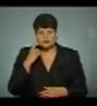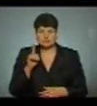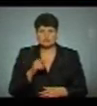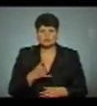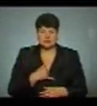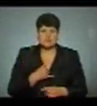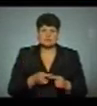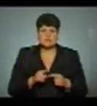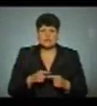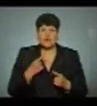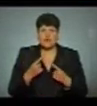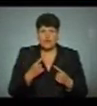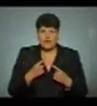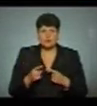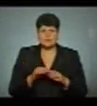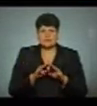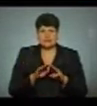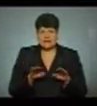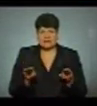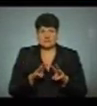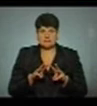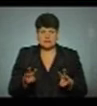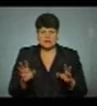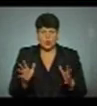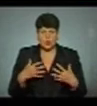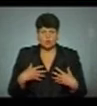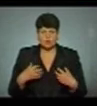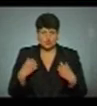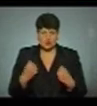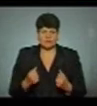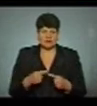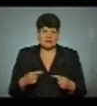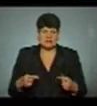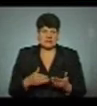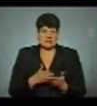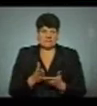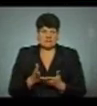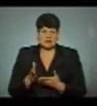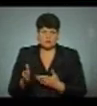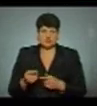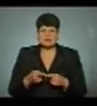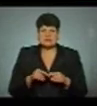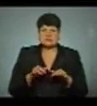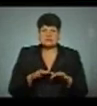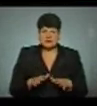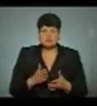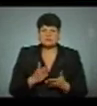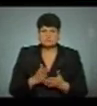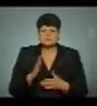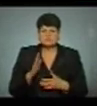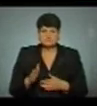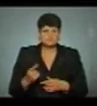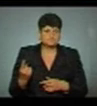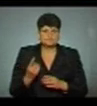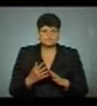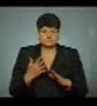про це говоримо. Ми про це говоримо на рівні Міністерства охорони здоров'я, на рівні різних відомств про те, що оці заходи вони мають бути першочерговими,